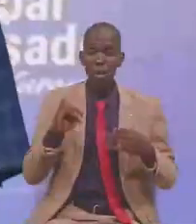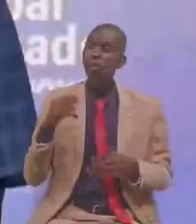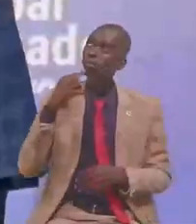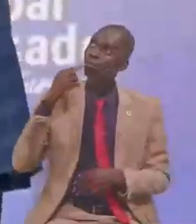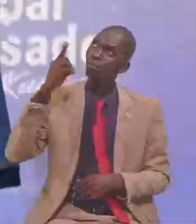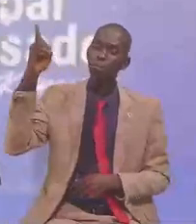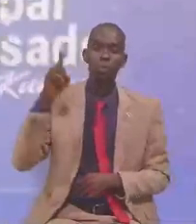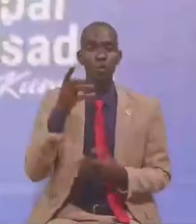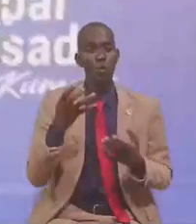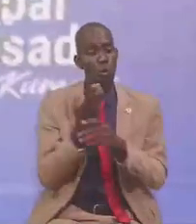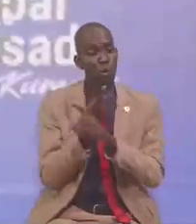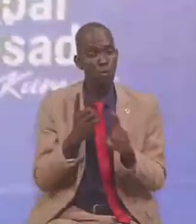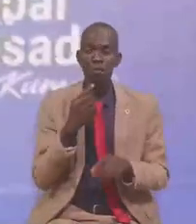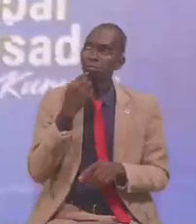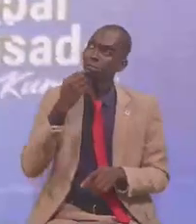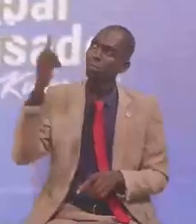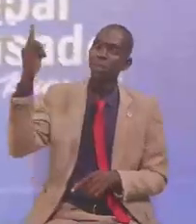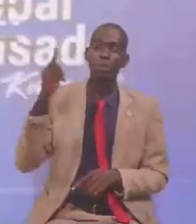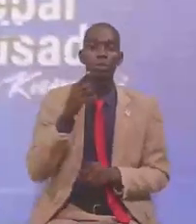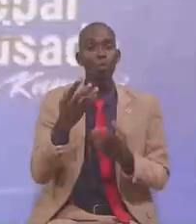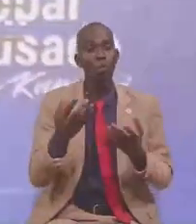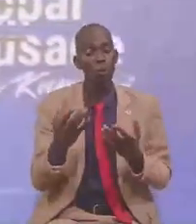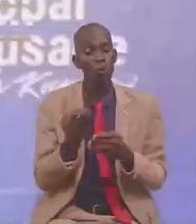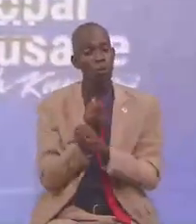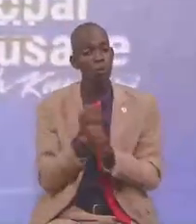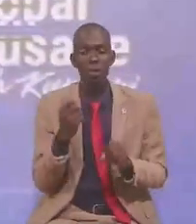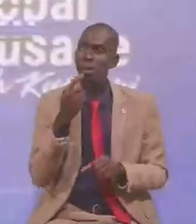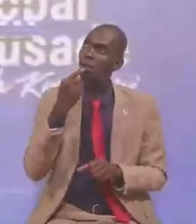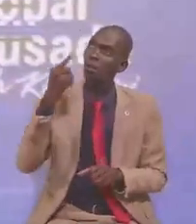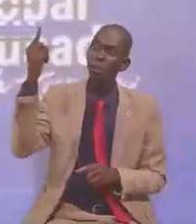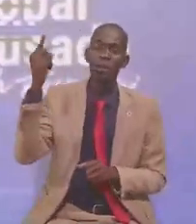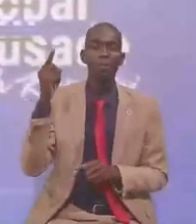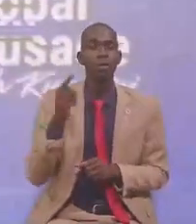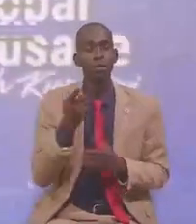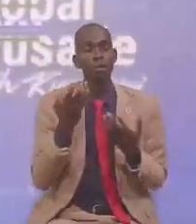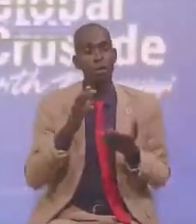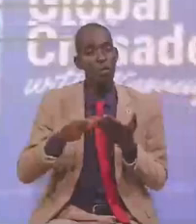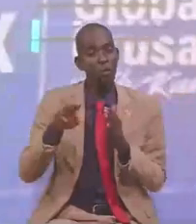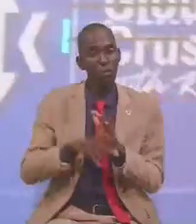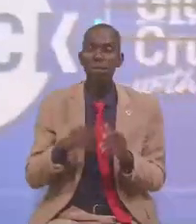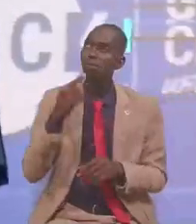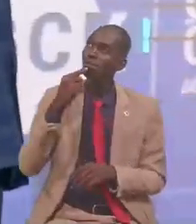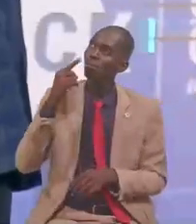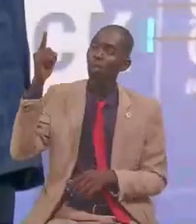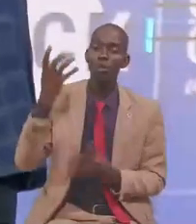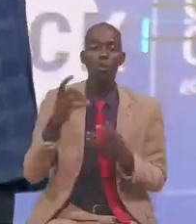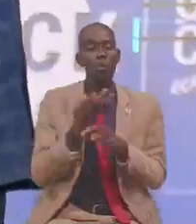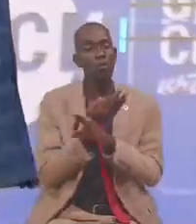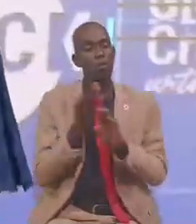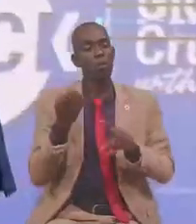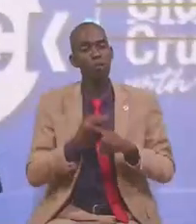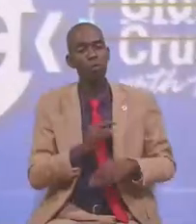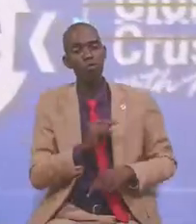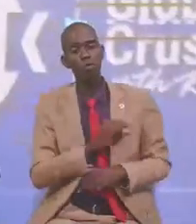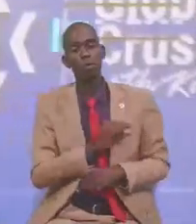dis-lui cela, le salut, dis-lui cela, le pardon, dis-lui cela. Être affranchi de la culpabilité, de